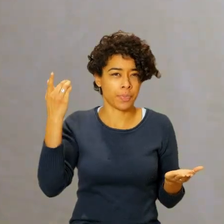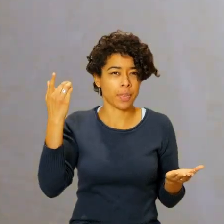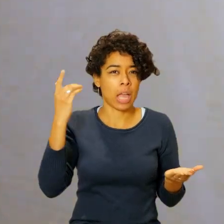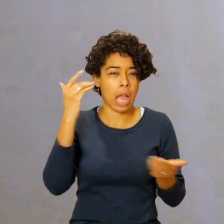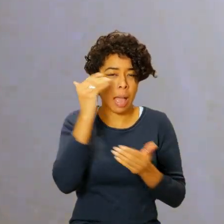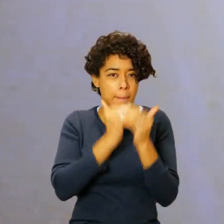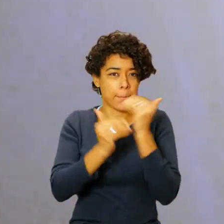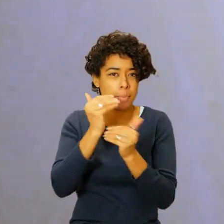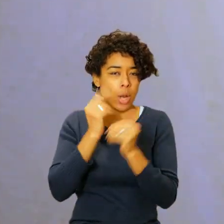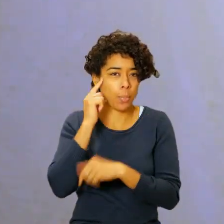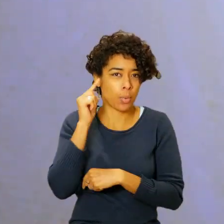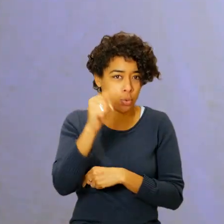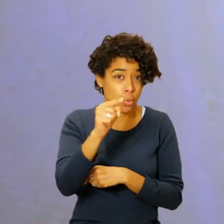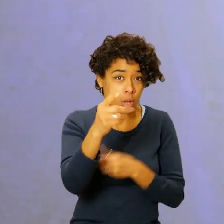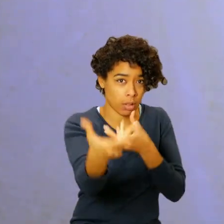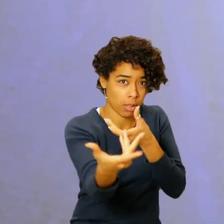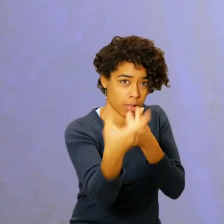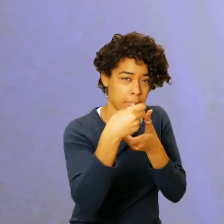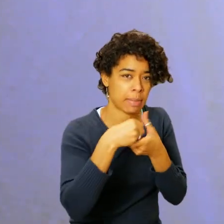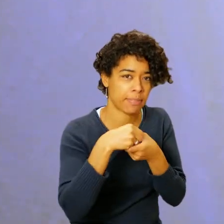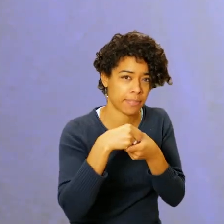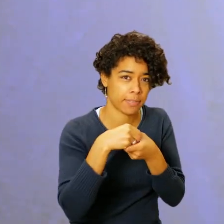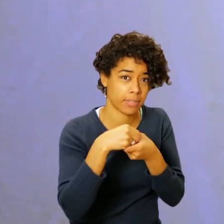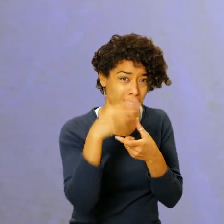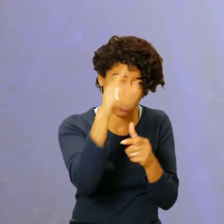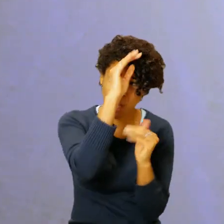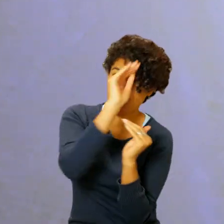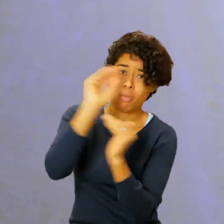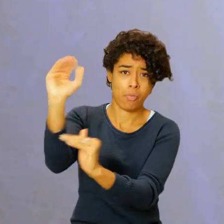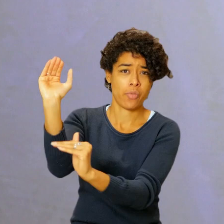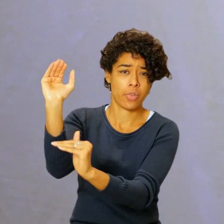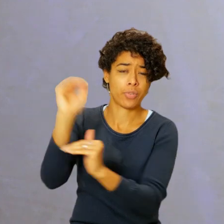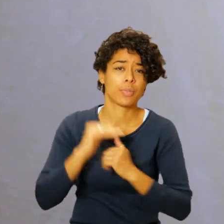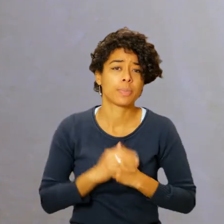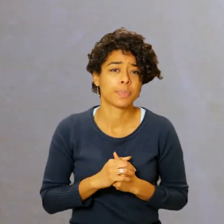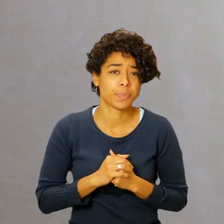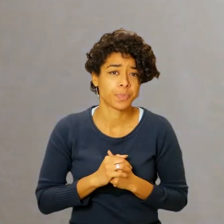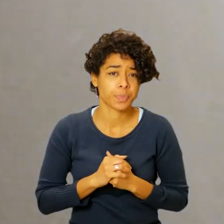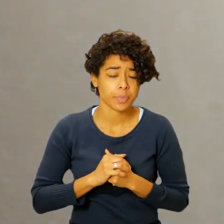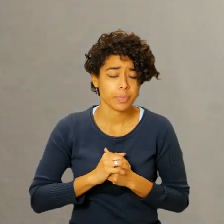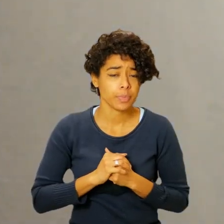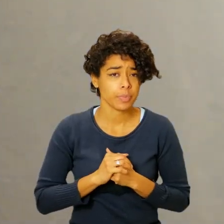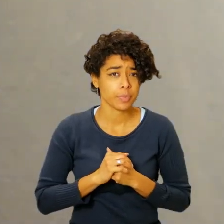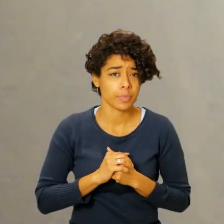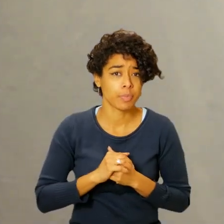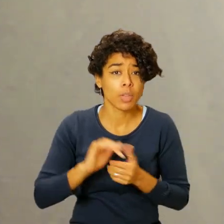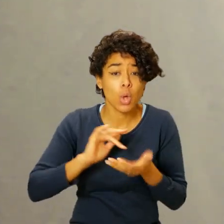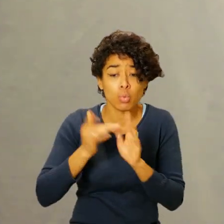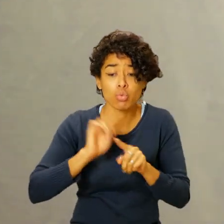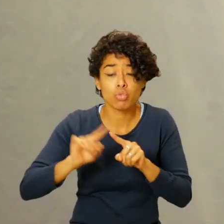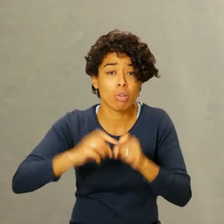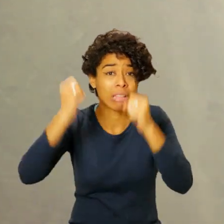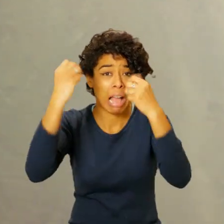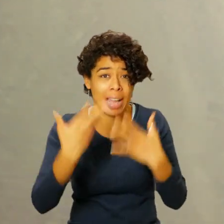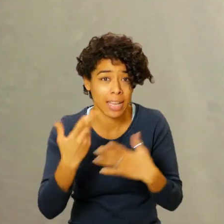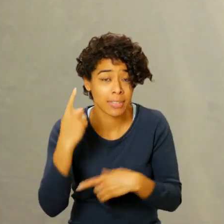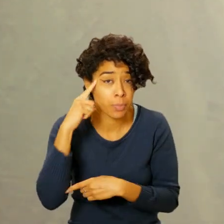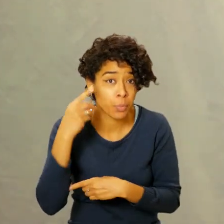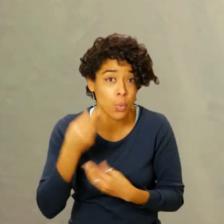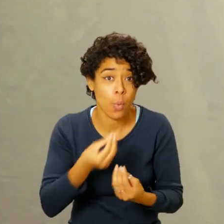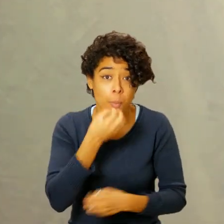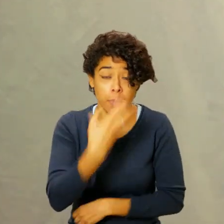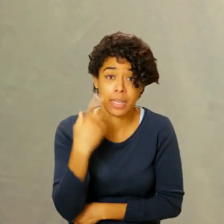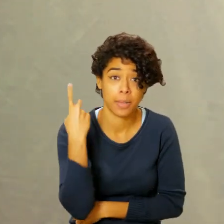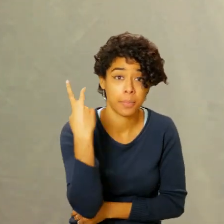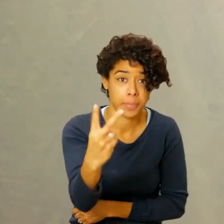un plan dans lequel il te fait entrer. Fais-lui confiance. Toute chose concourt à ton bien parce que